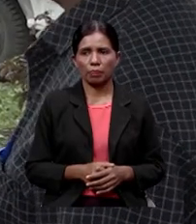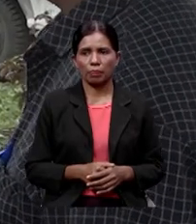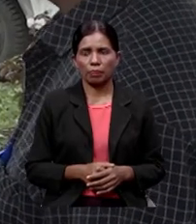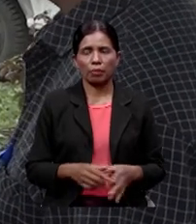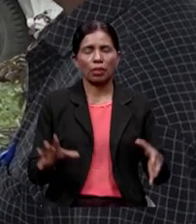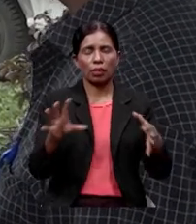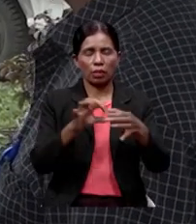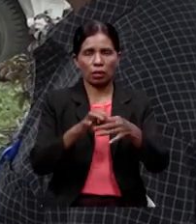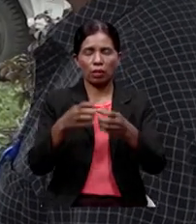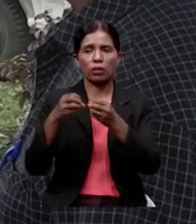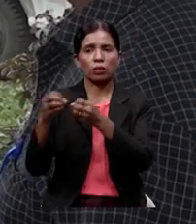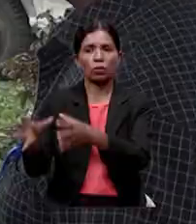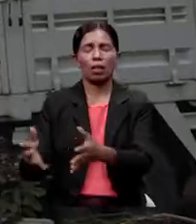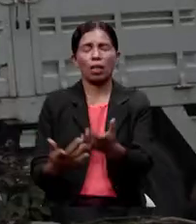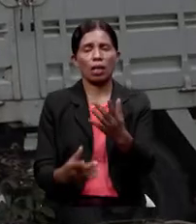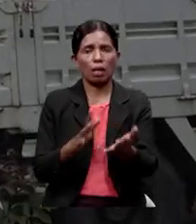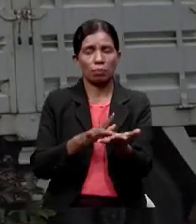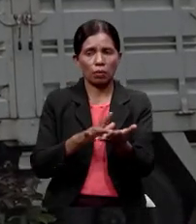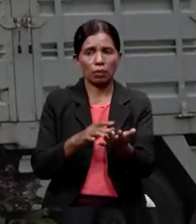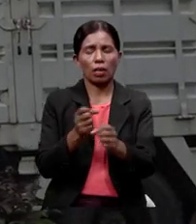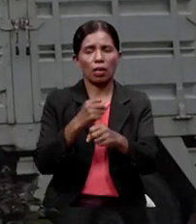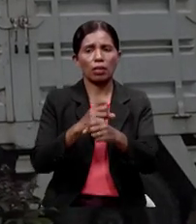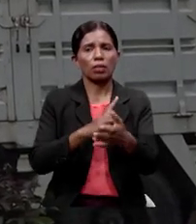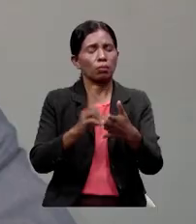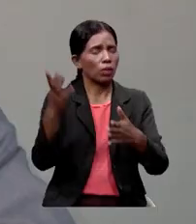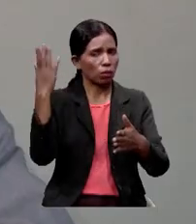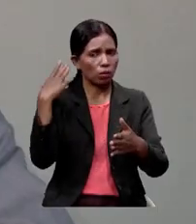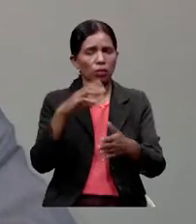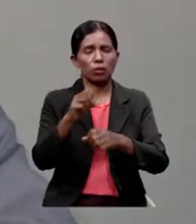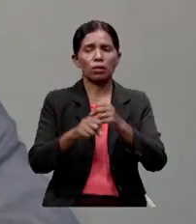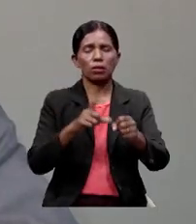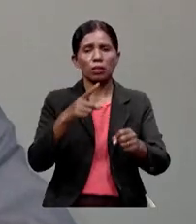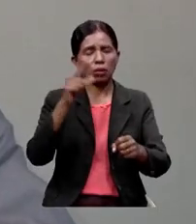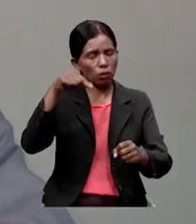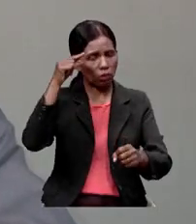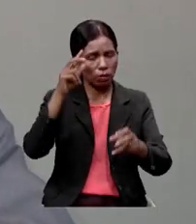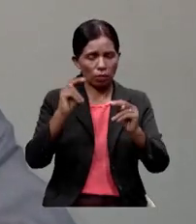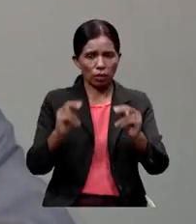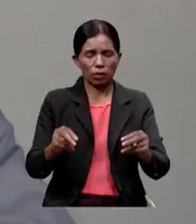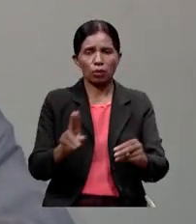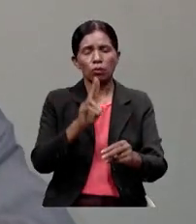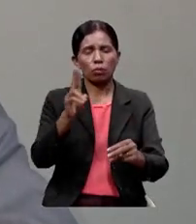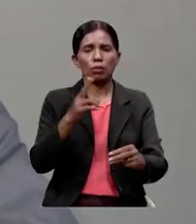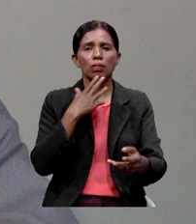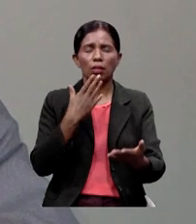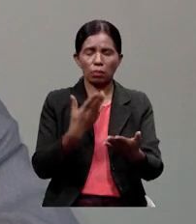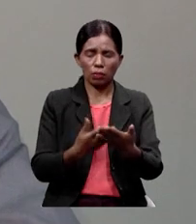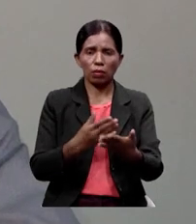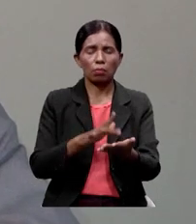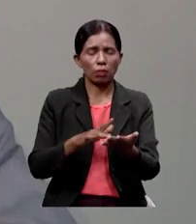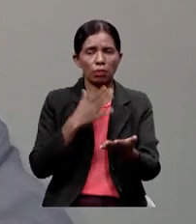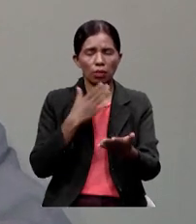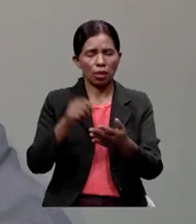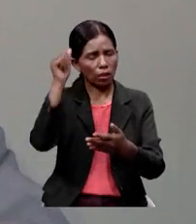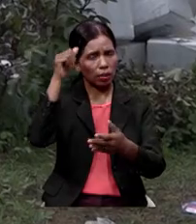Ligado ho destruição aimoruk nebe halo iha semana kotuk, Sociedade Civil considera governo persija halo gestão nebe diak no análise klien